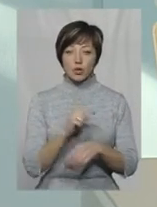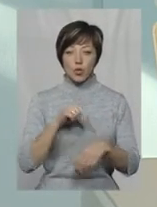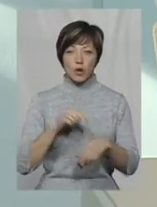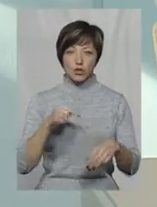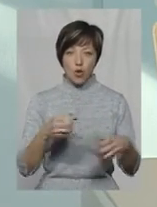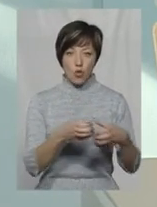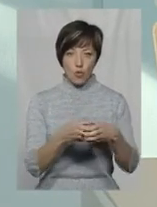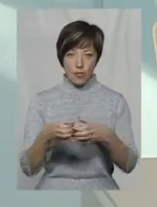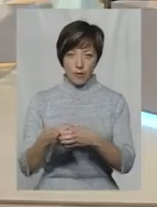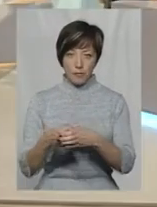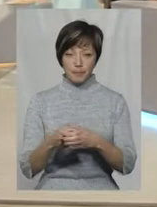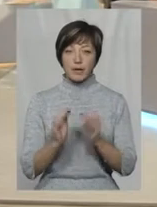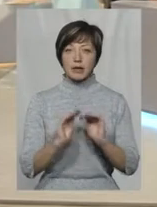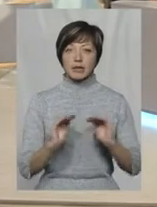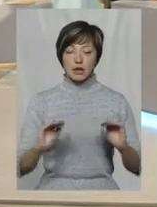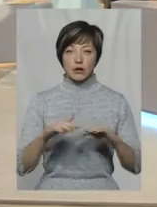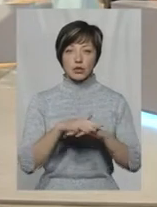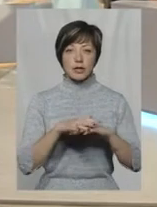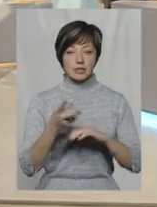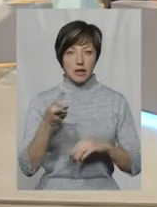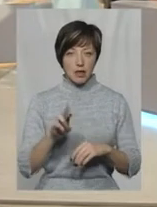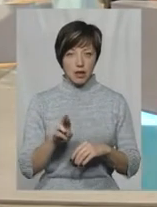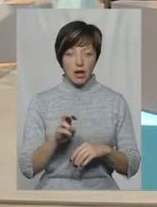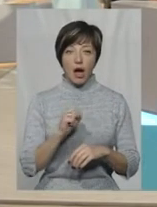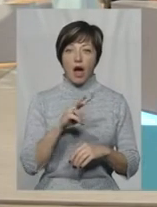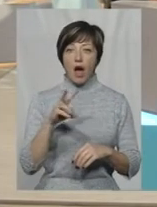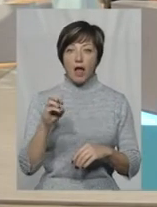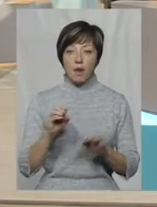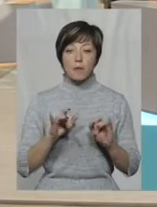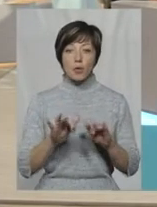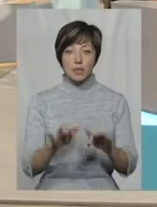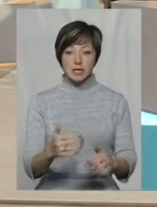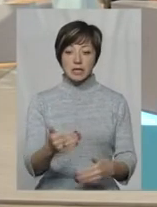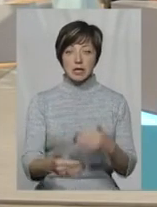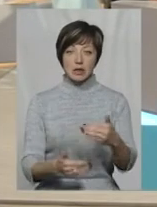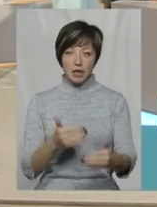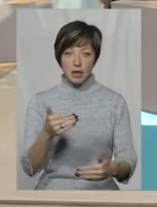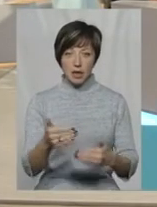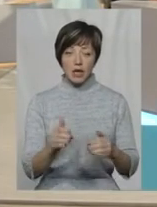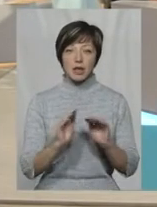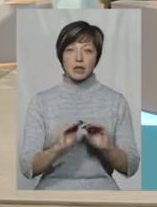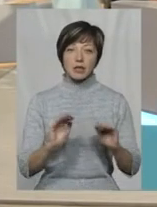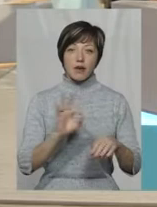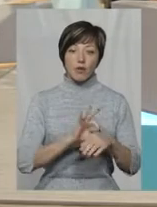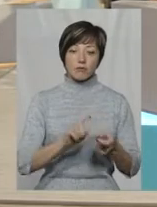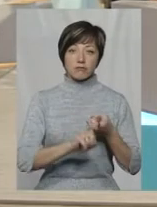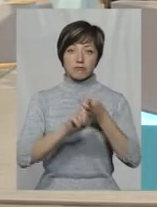групи дитячого населення. Але процес йде. Від дітей хворіють